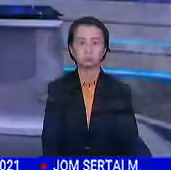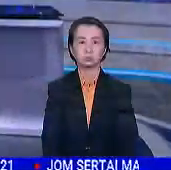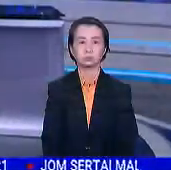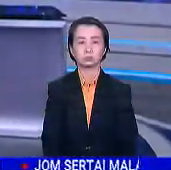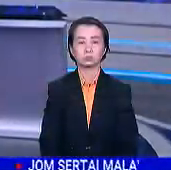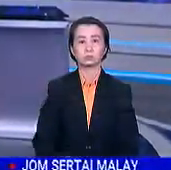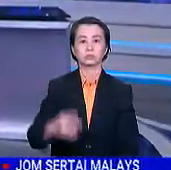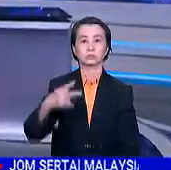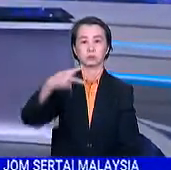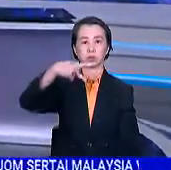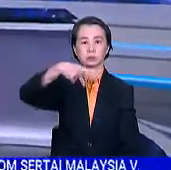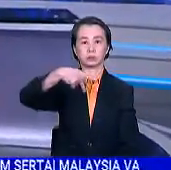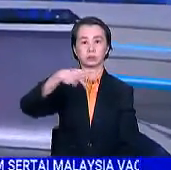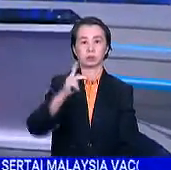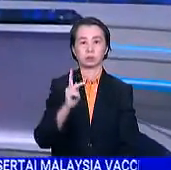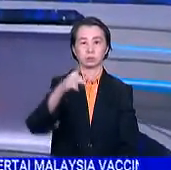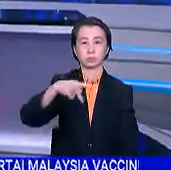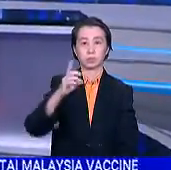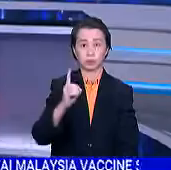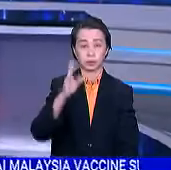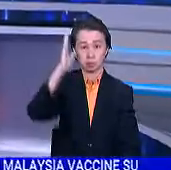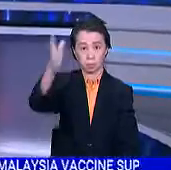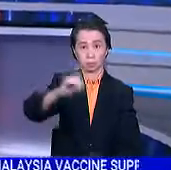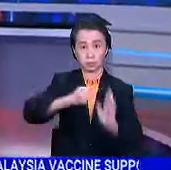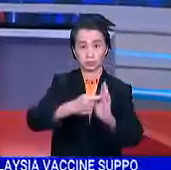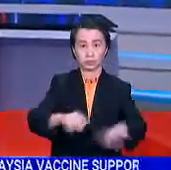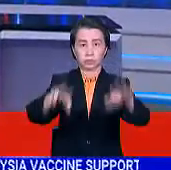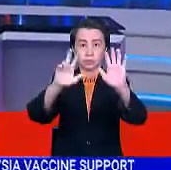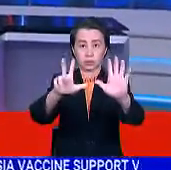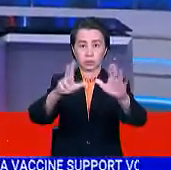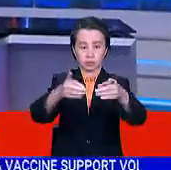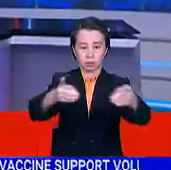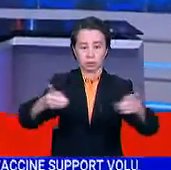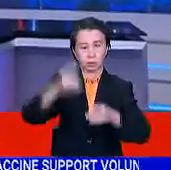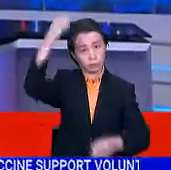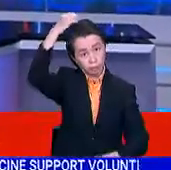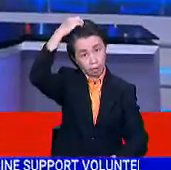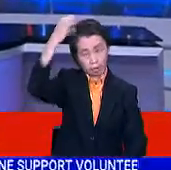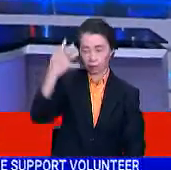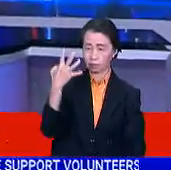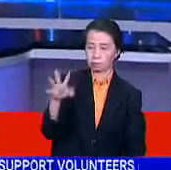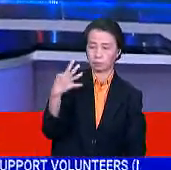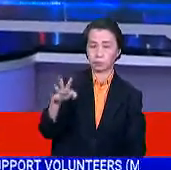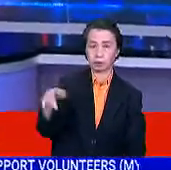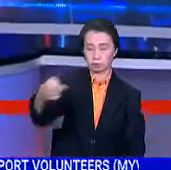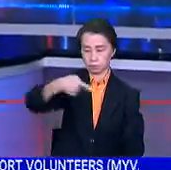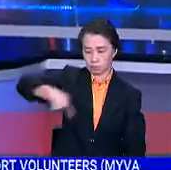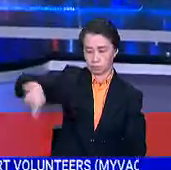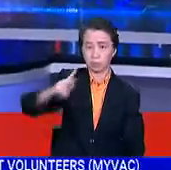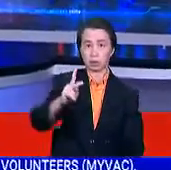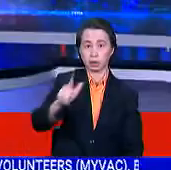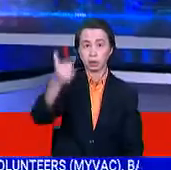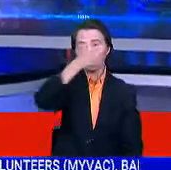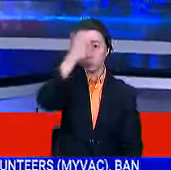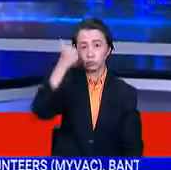Perintah kawalan pergerakan diperketatkan PKPD akan dilaksanakan di 8 daerah di Selangor dan 14 lokaliti di Kuala Lumpur berikutan